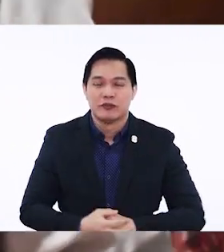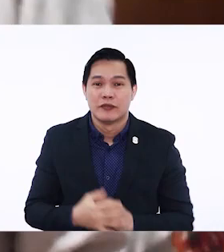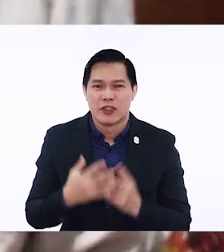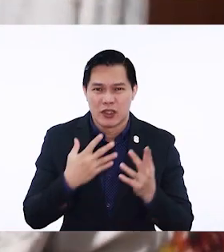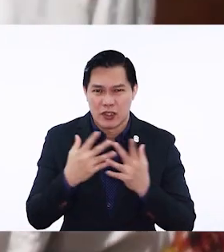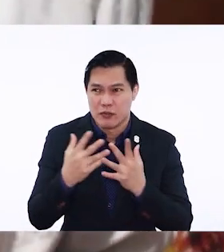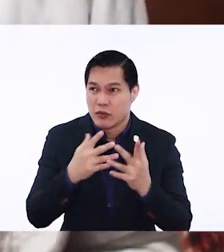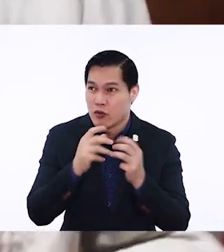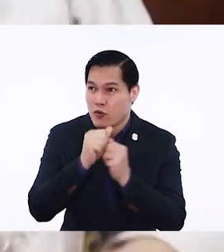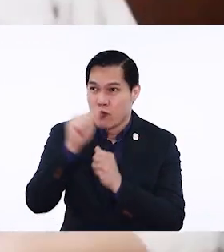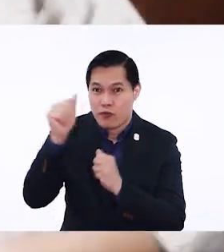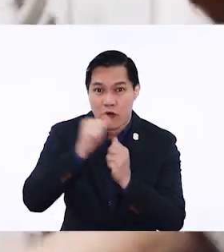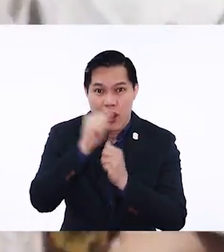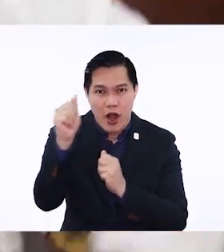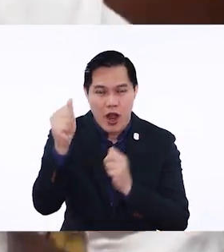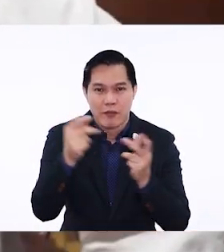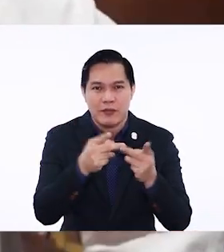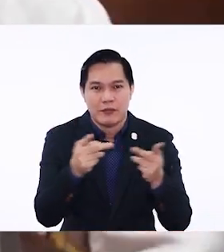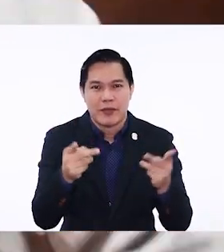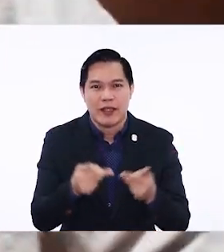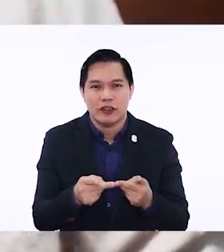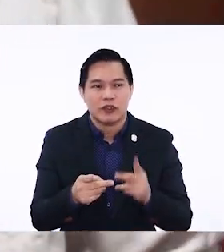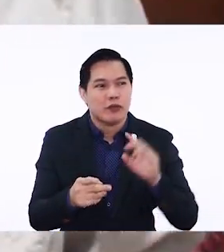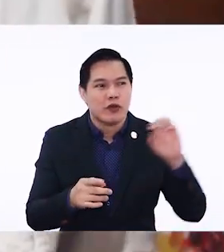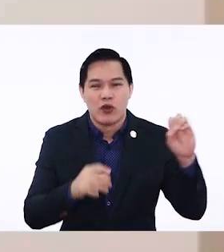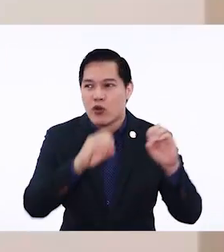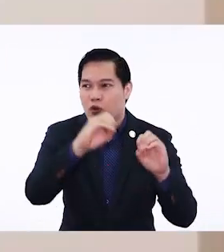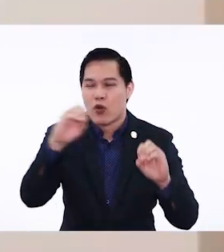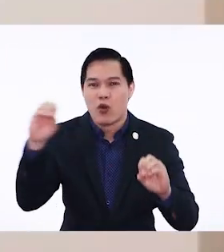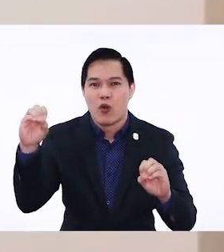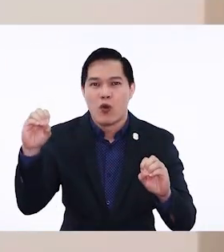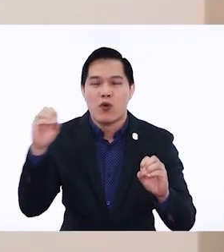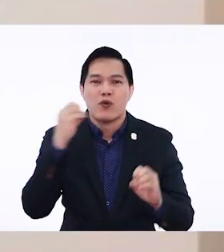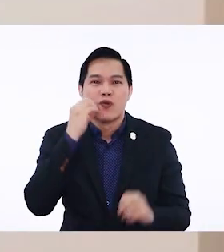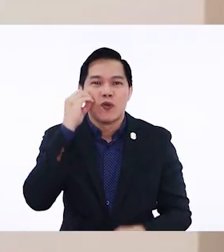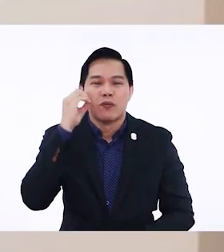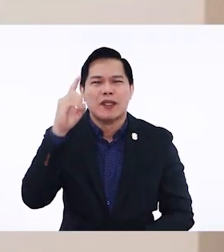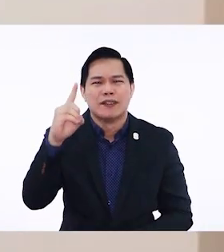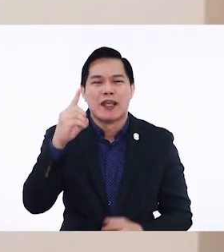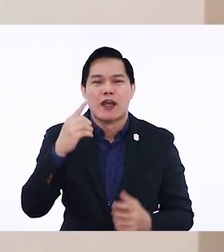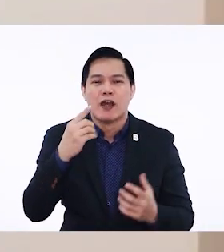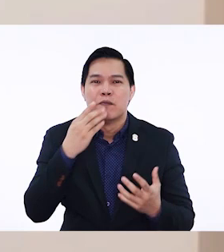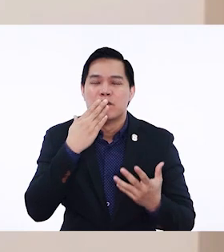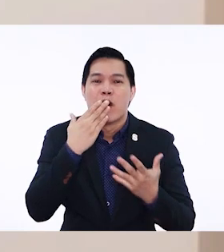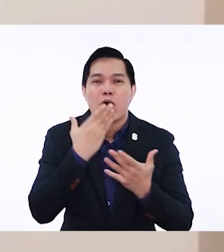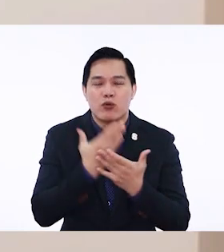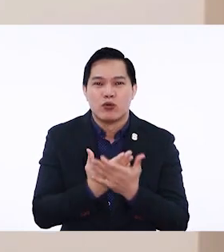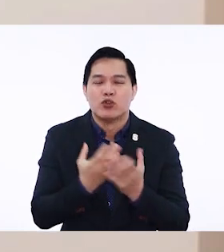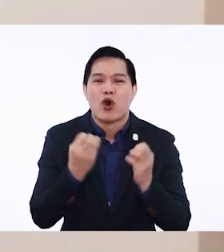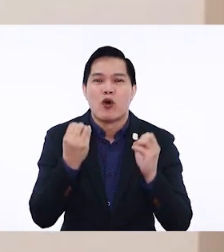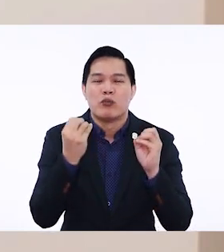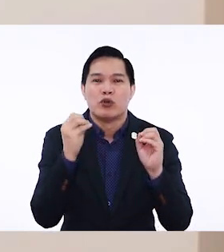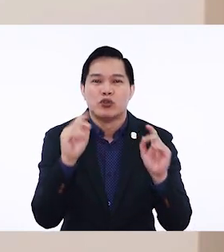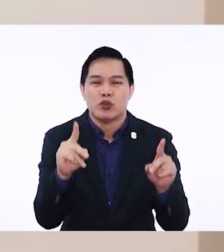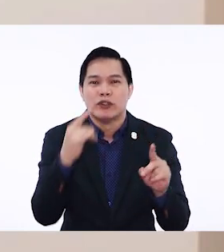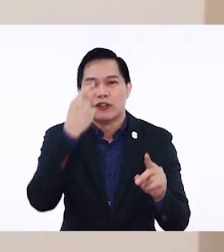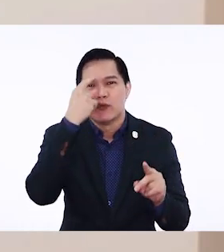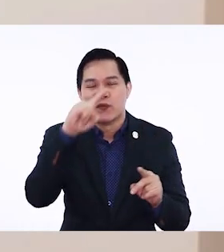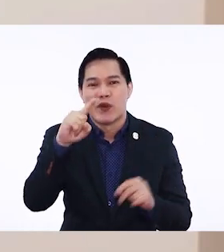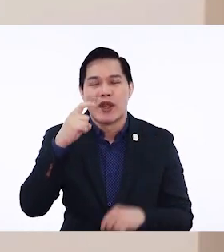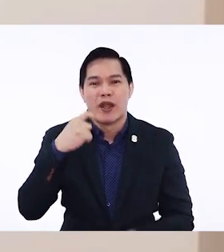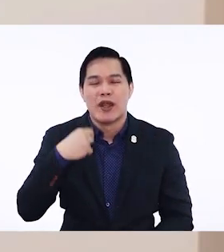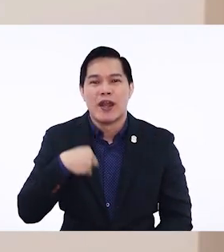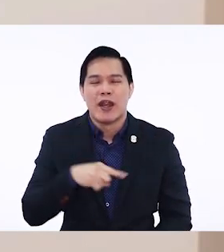ay magkakalayo at nasa kani-kaniyang tahanan. Isang napakagandang pagkakataon po ito sa amin